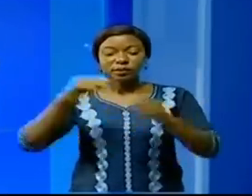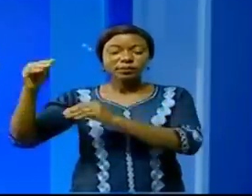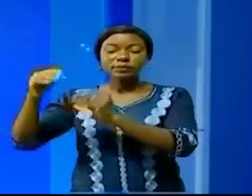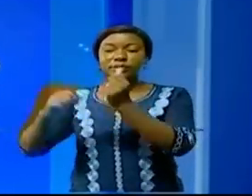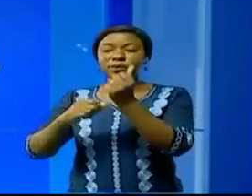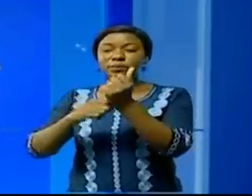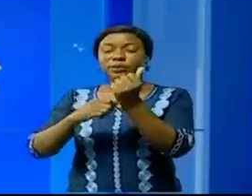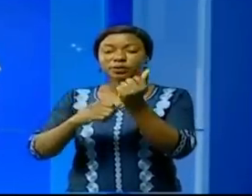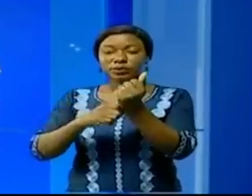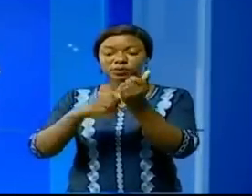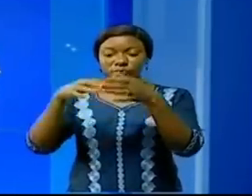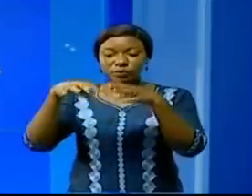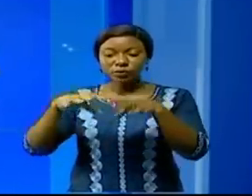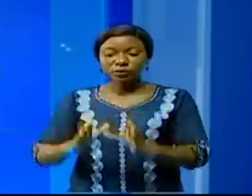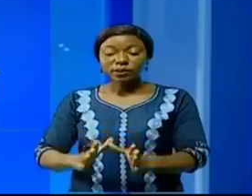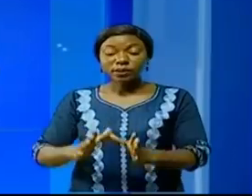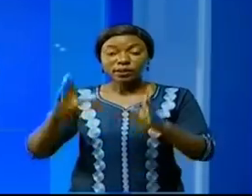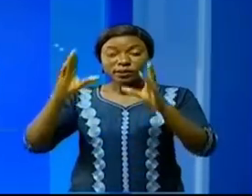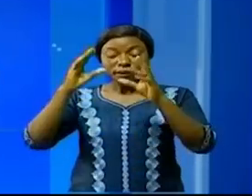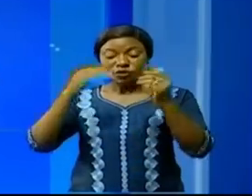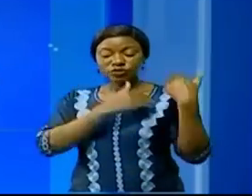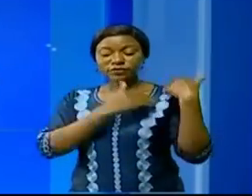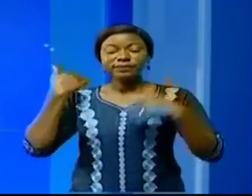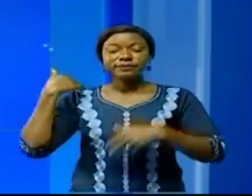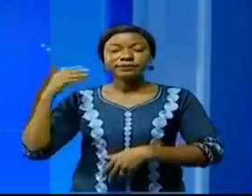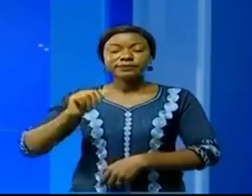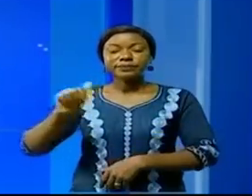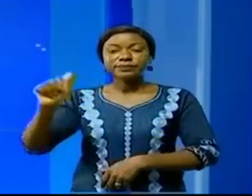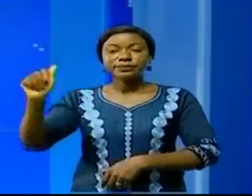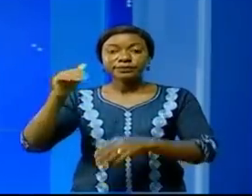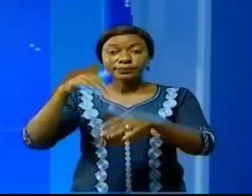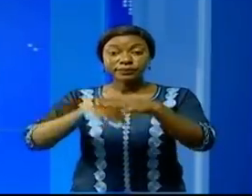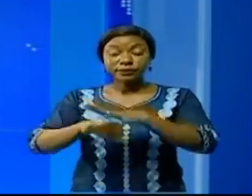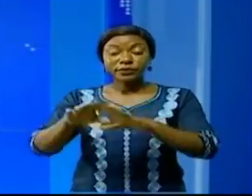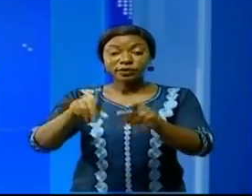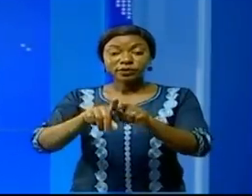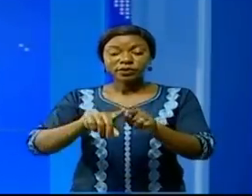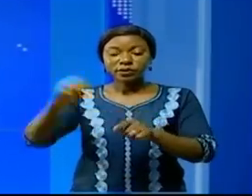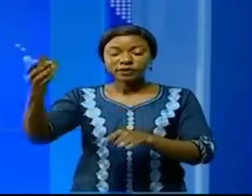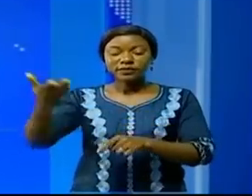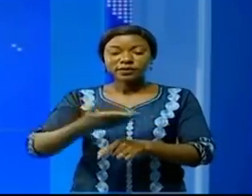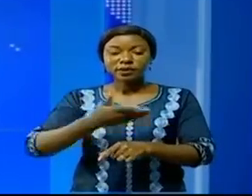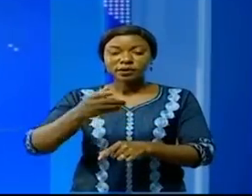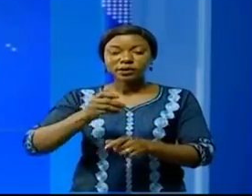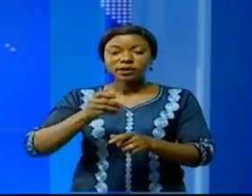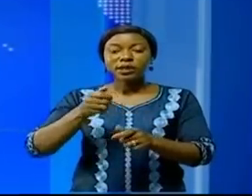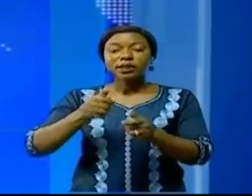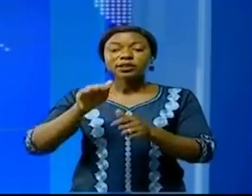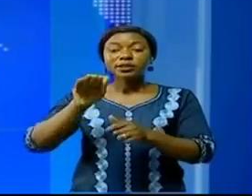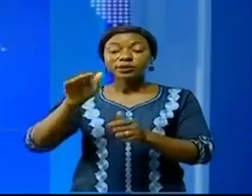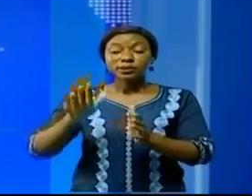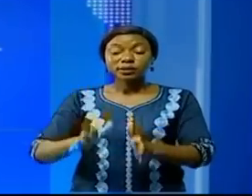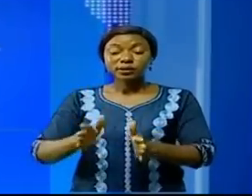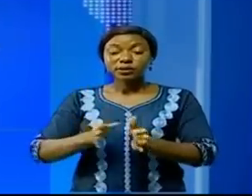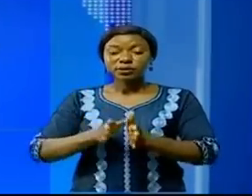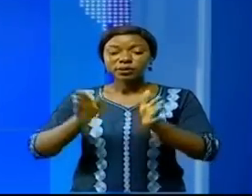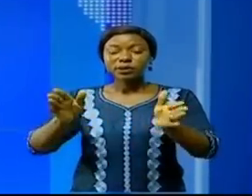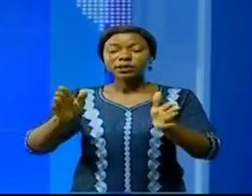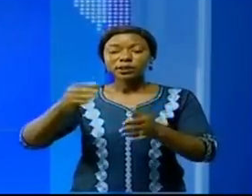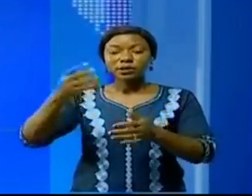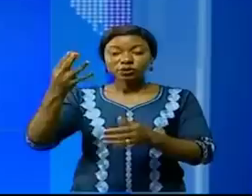de Congolais. Le chef de l'État s'implique, il a reçu le directeur général de Congo Airways ce